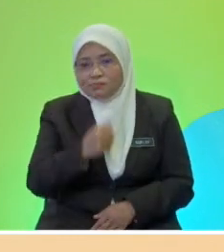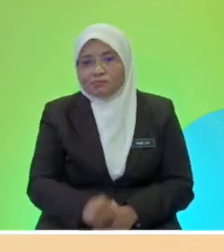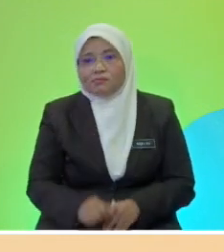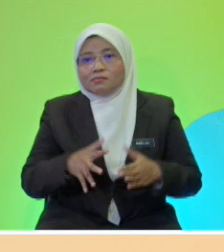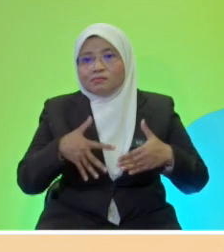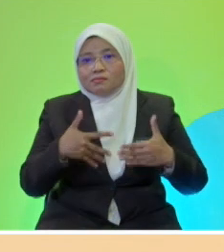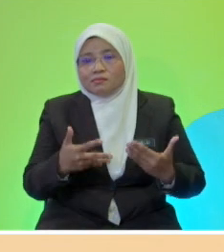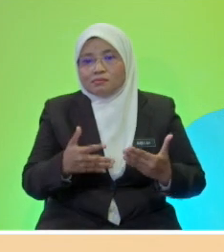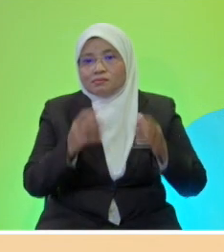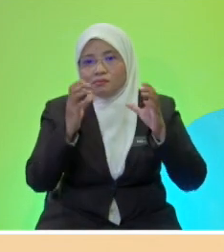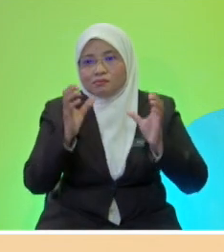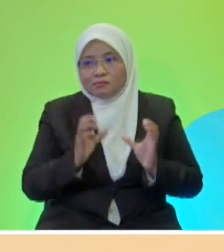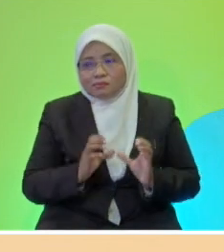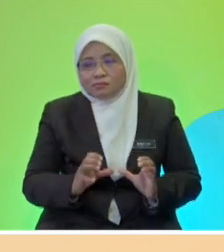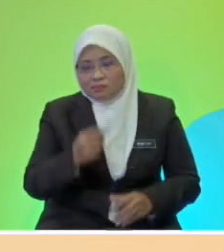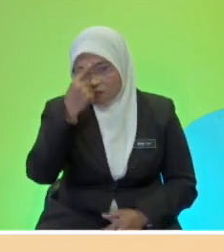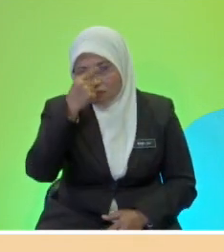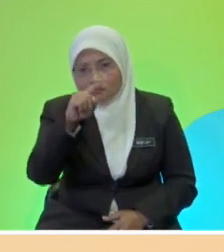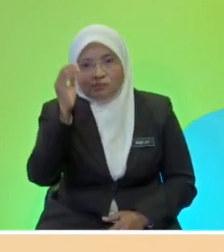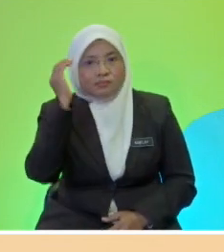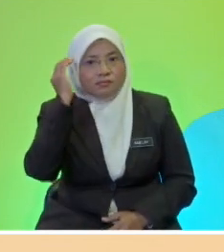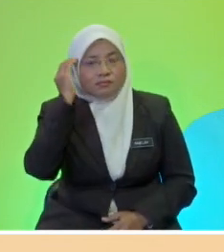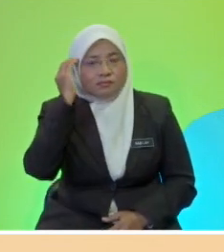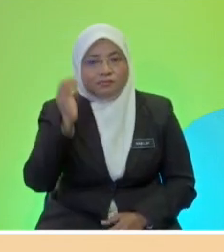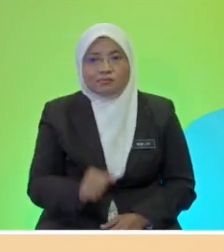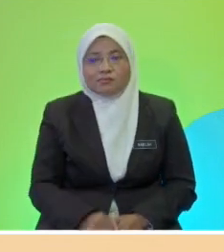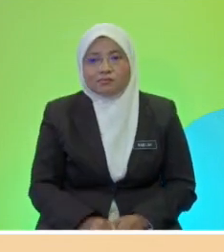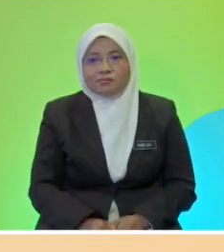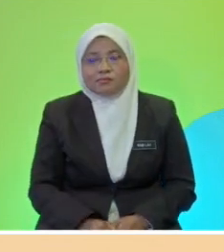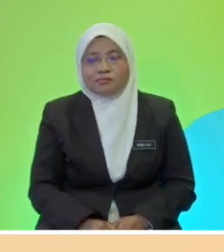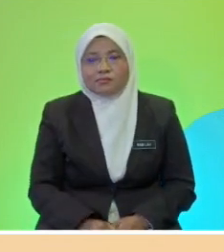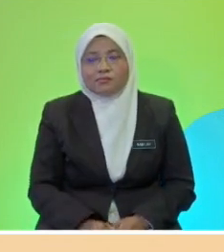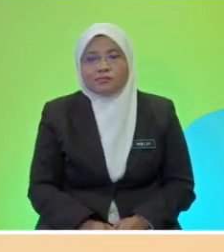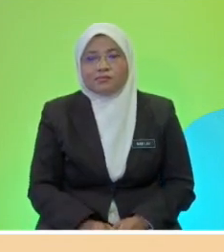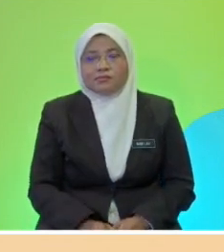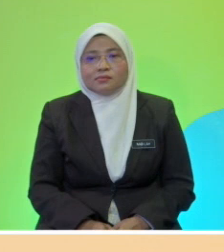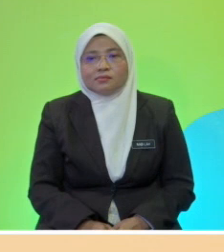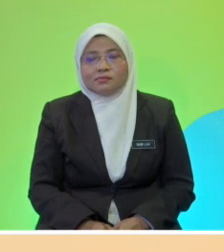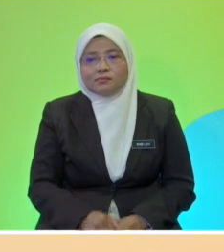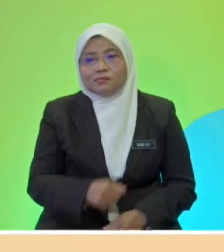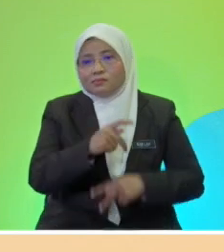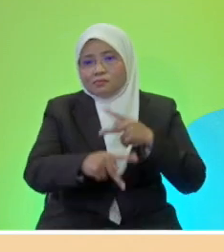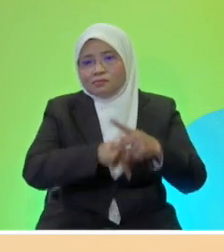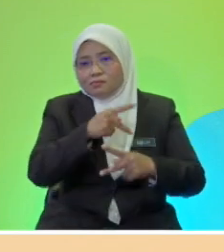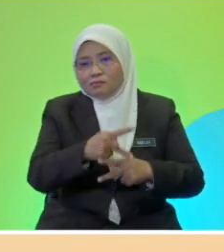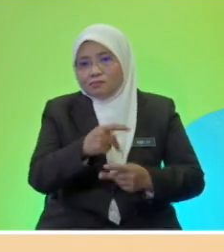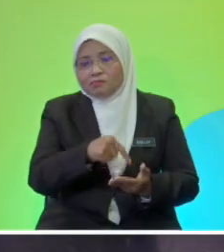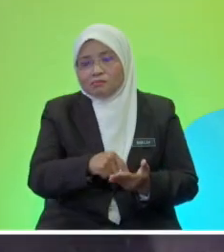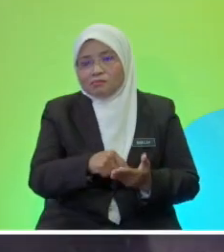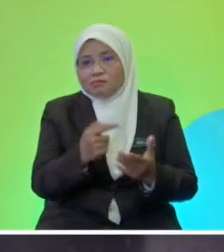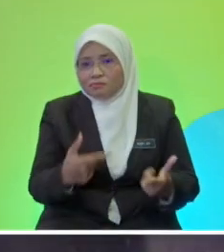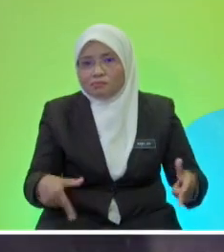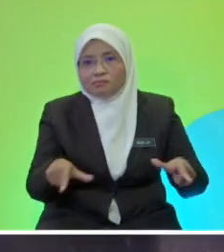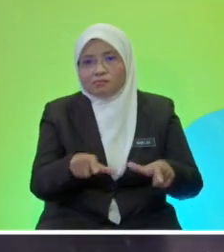oke di inkubasi selama dua atau tiga hari itu saya bagi tausiyah nabi awal proses ini bukan bully